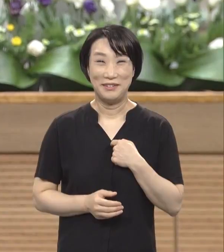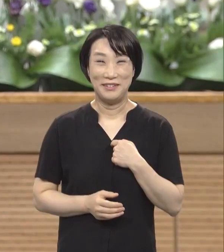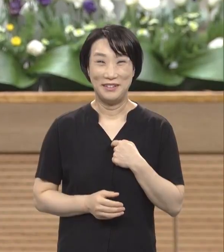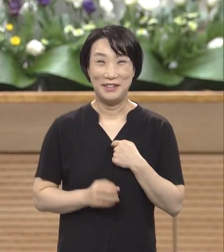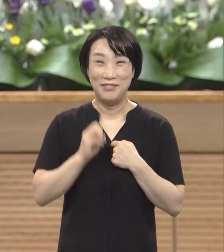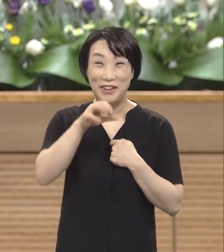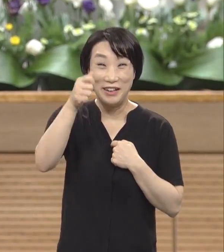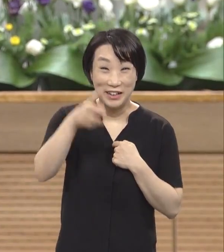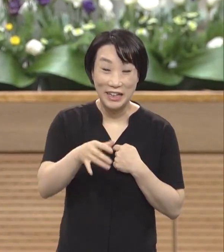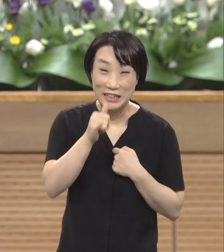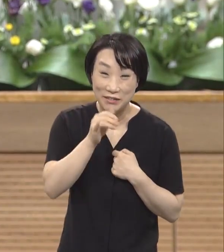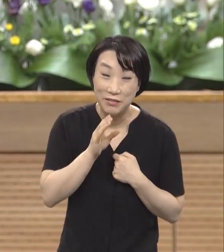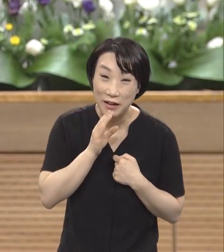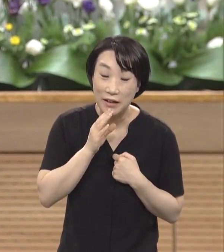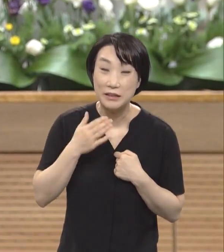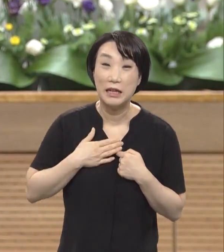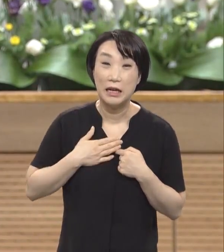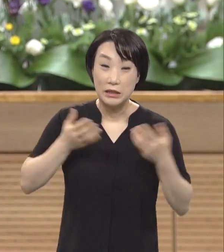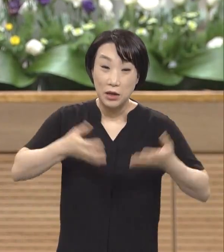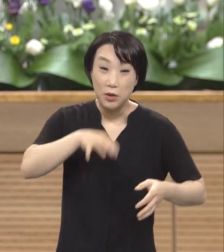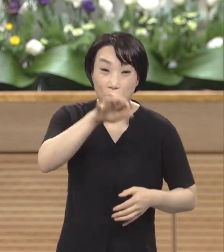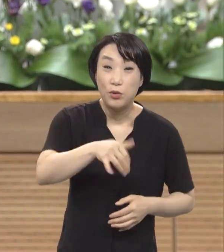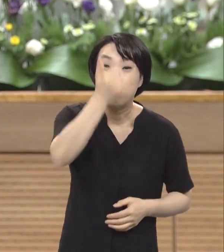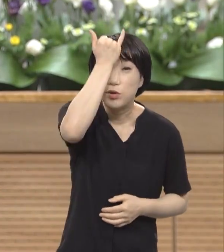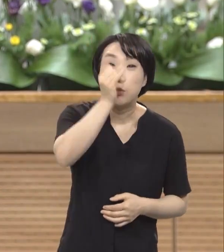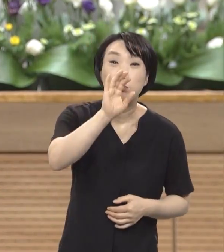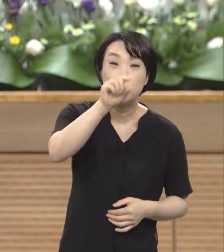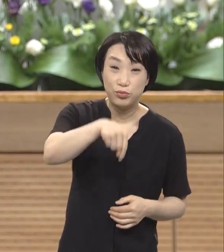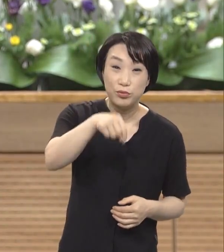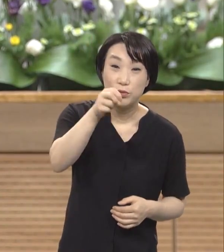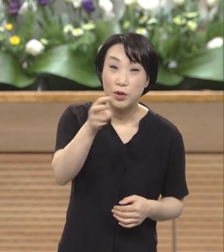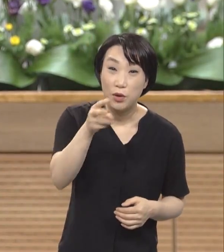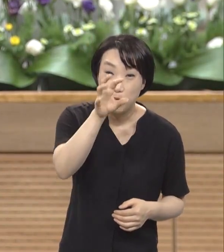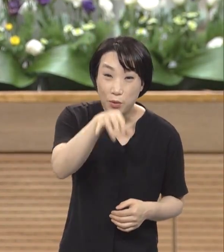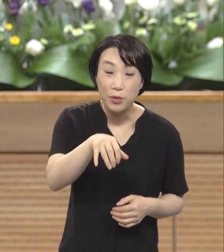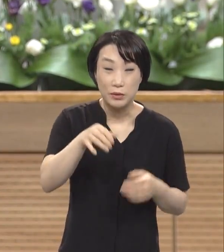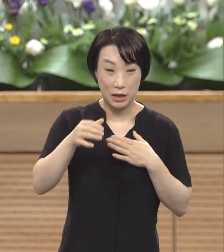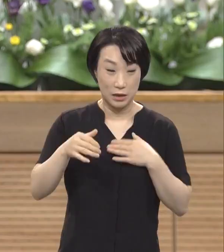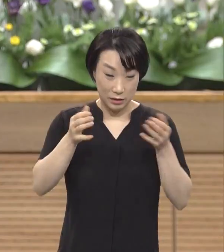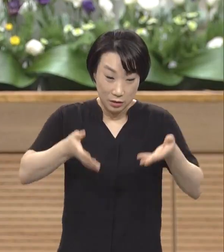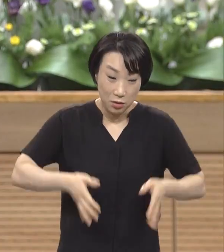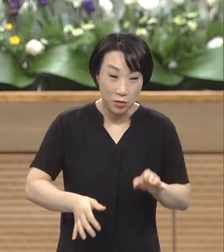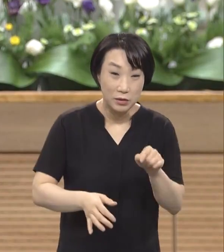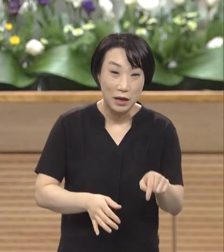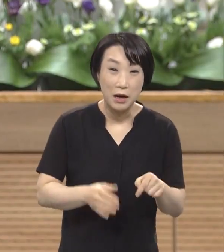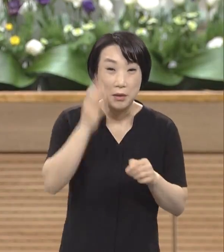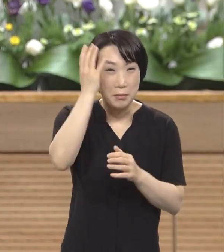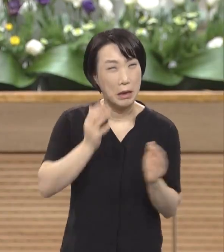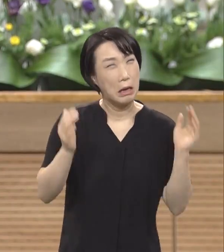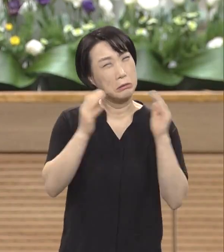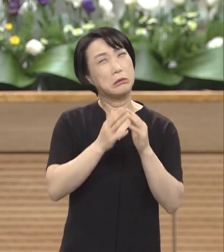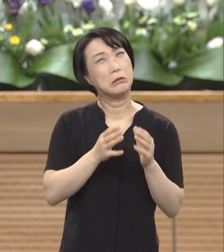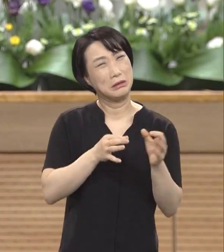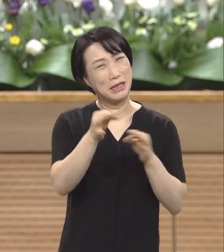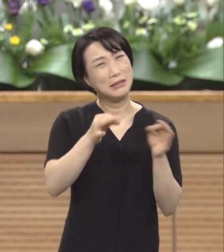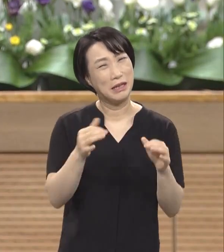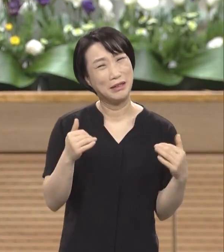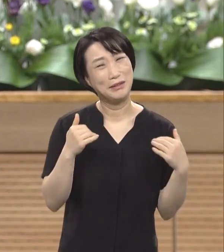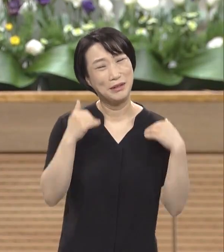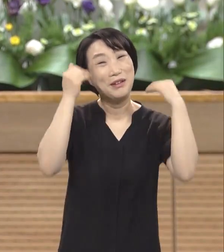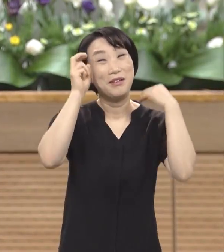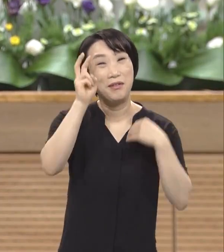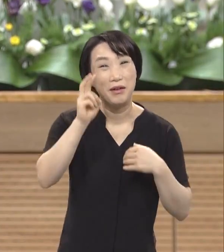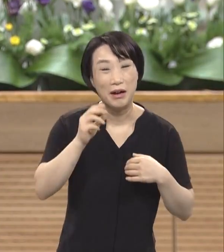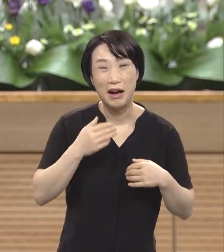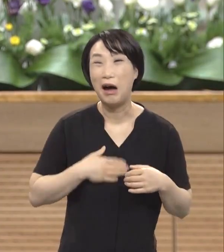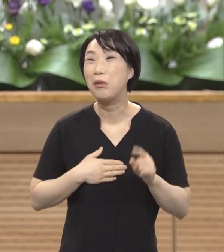충청도 부여 땅에서 배추장 소나이 먹고 살 사람이 뭘 알겠어. 그러면